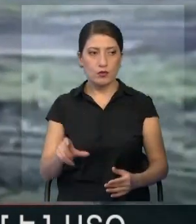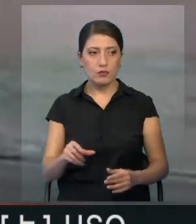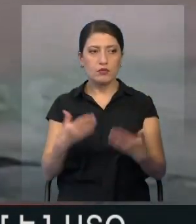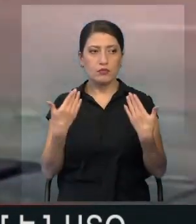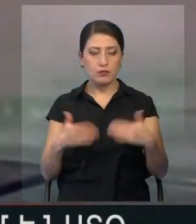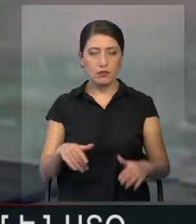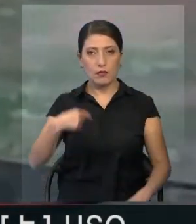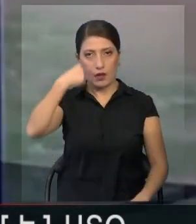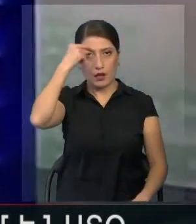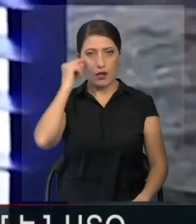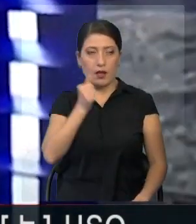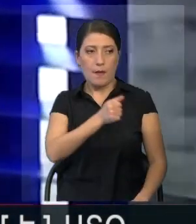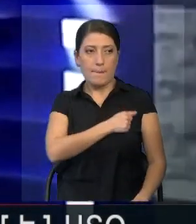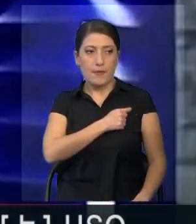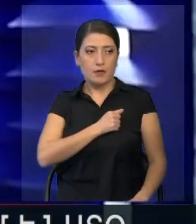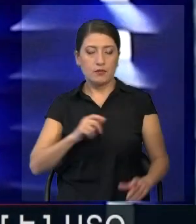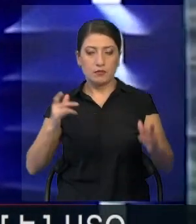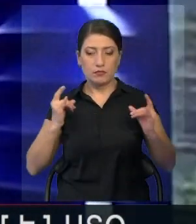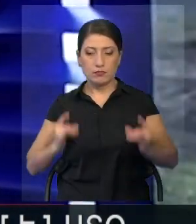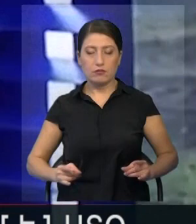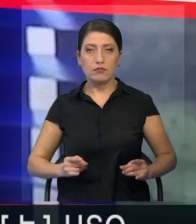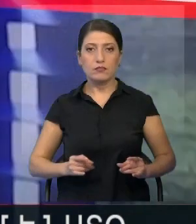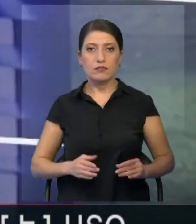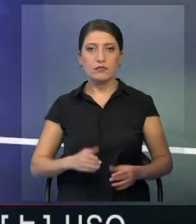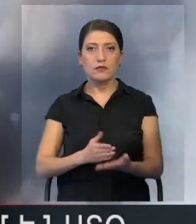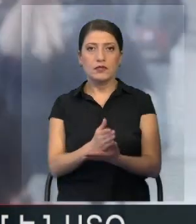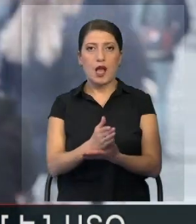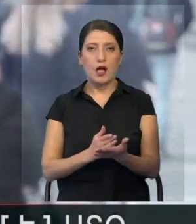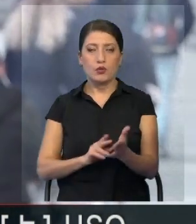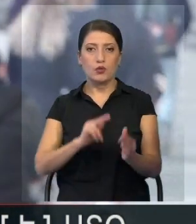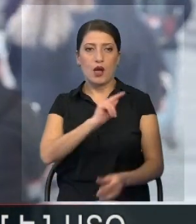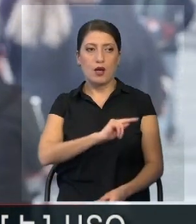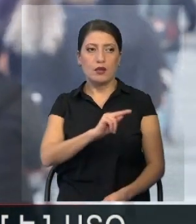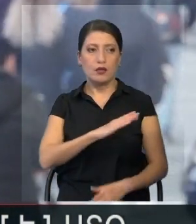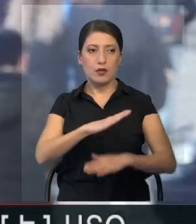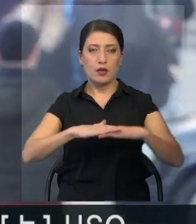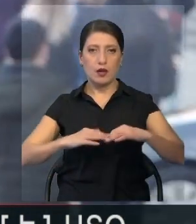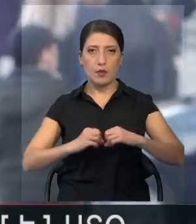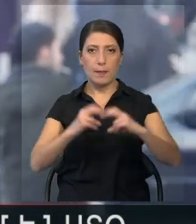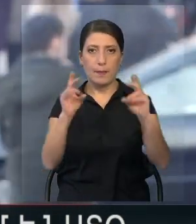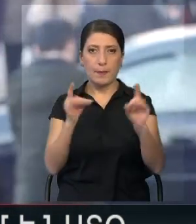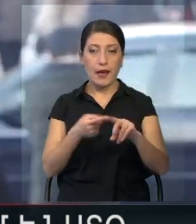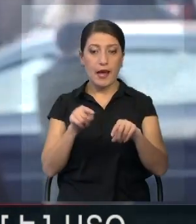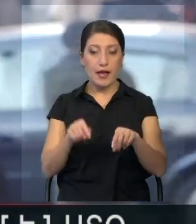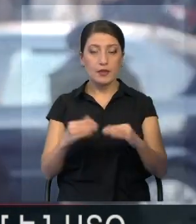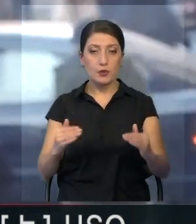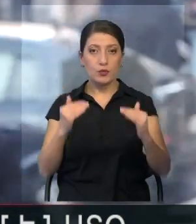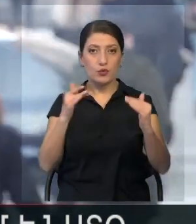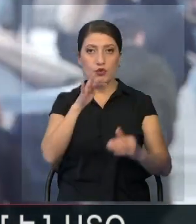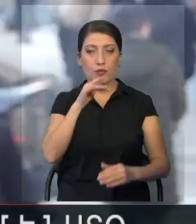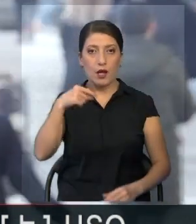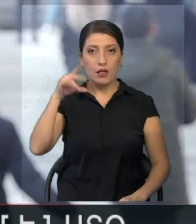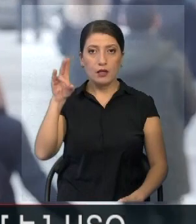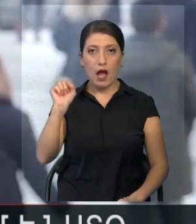եւ արդեն ադրբեջանական բանակի համազգեստով անցել ծառայության։ Վելուցաբանի կարծիքով հենց այս փուլում ՆԱՏՕ-յական